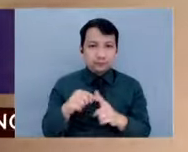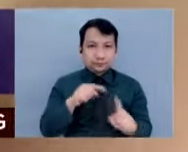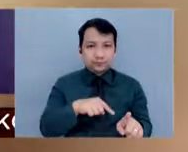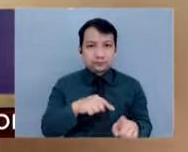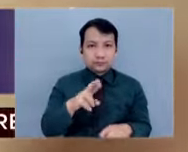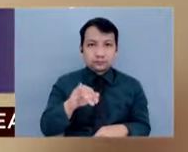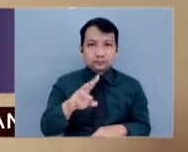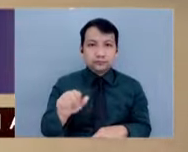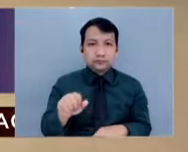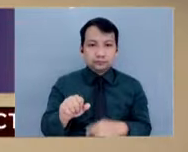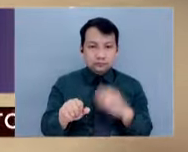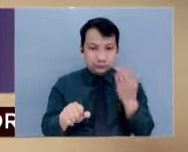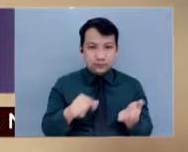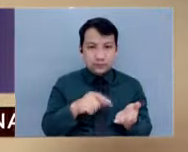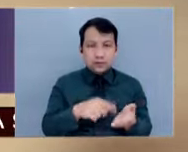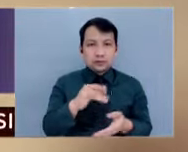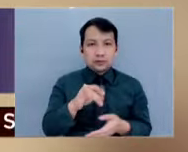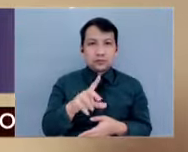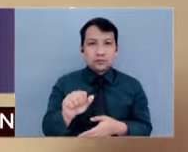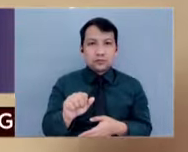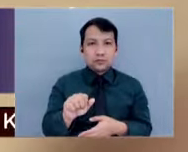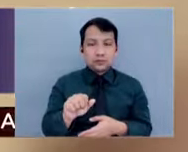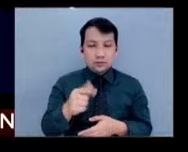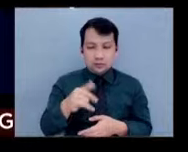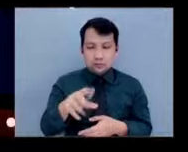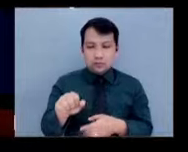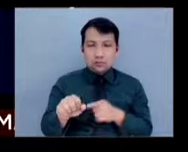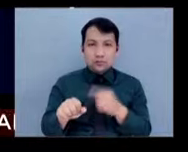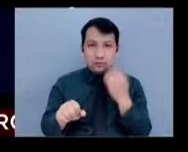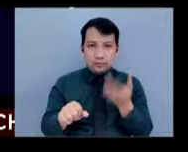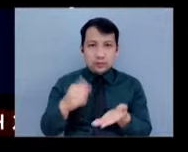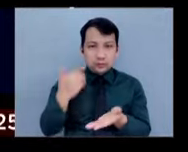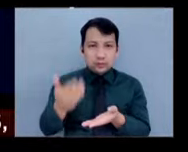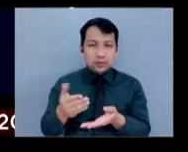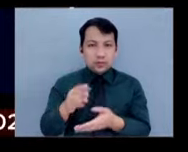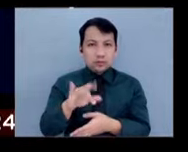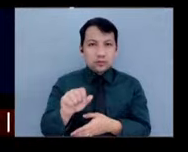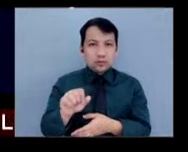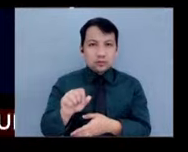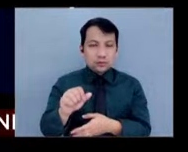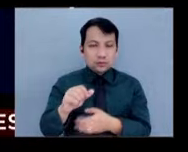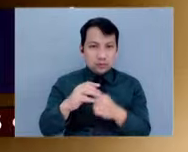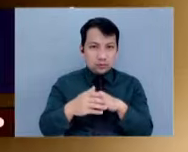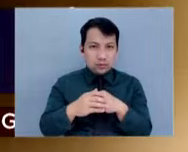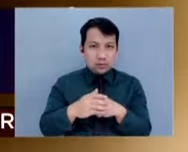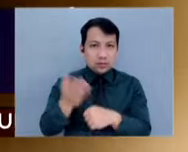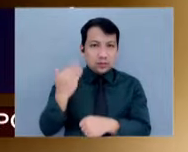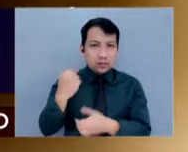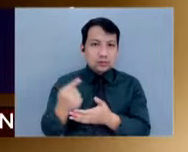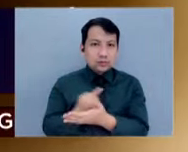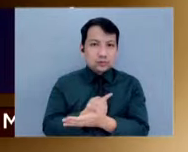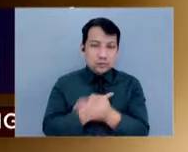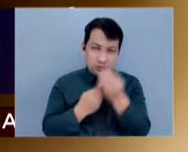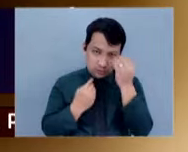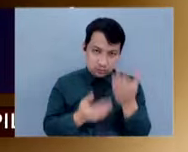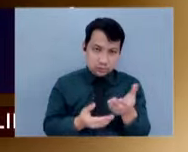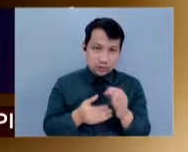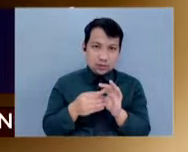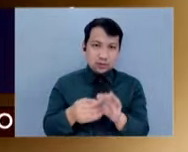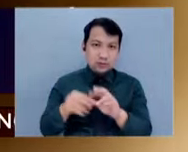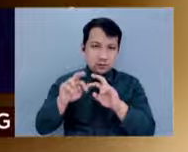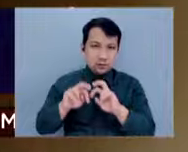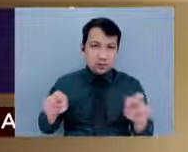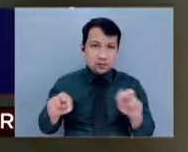labinang asong si Kilua, ang golden retriever na pinatay sa Bato, Camarines Sur noong nakaraang linggo. Lumabas yan sa pagsusuri ng Bureau of